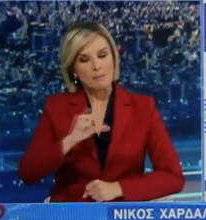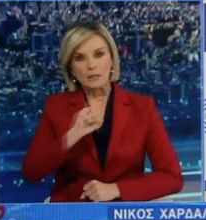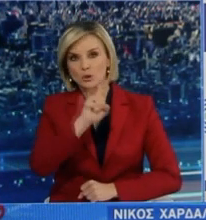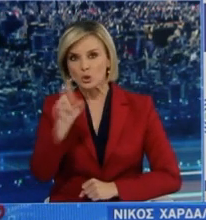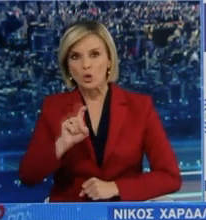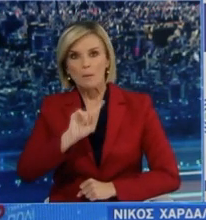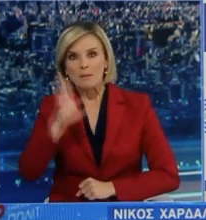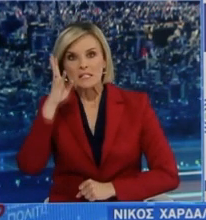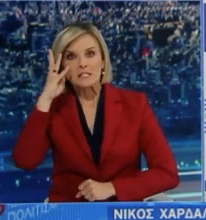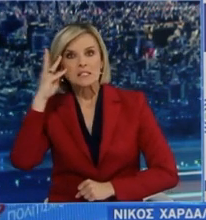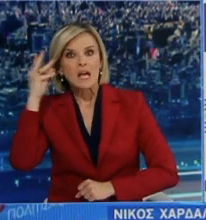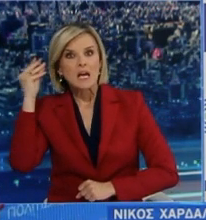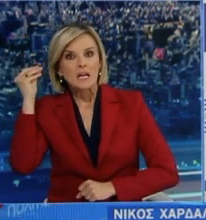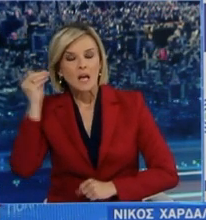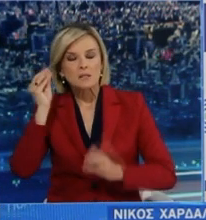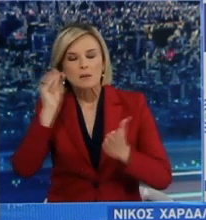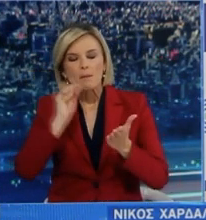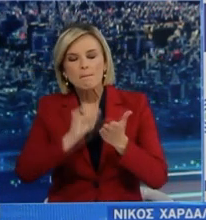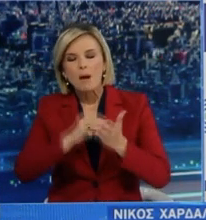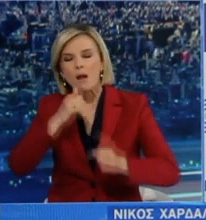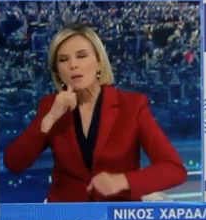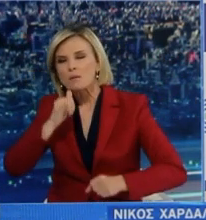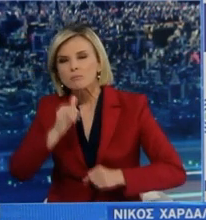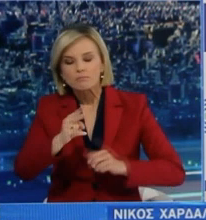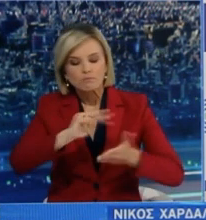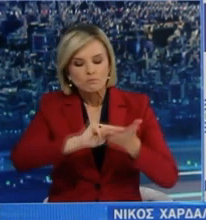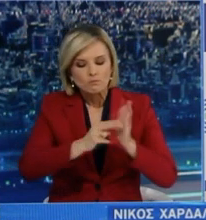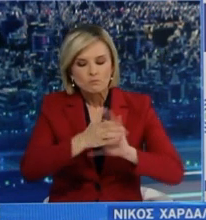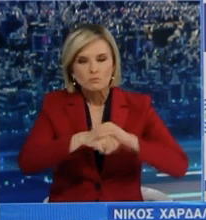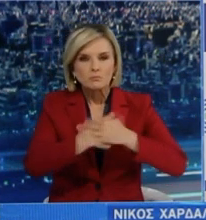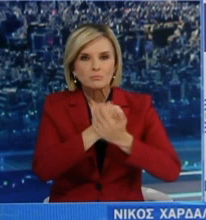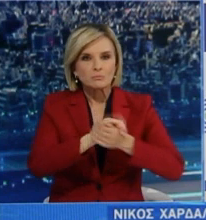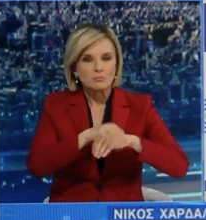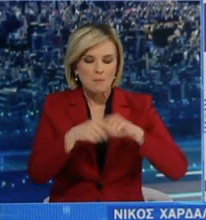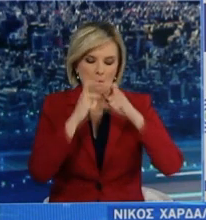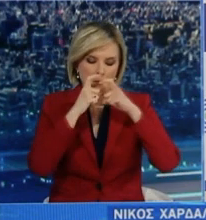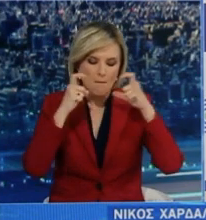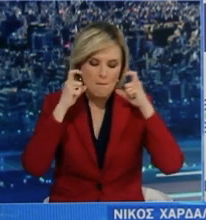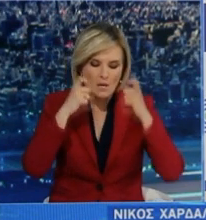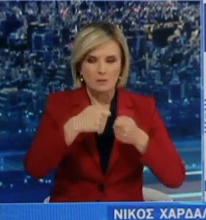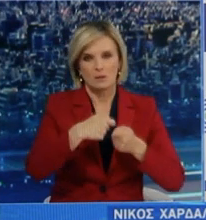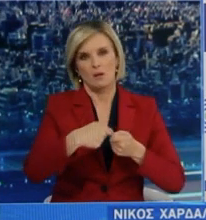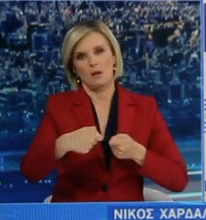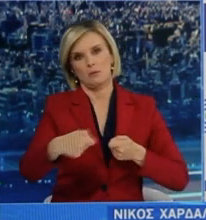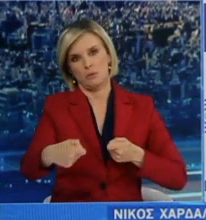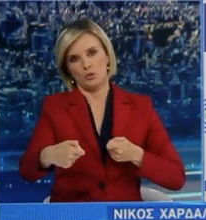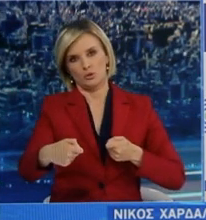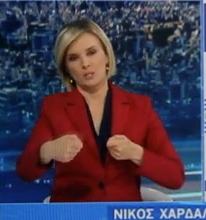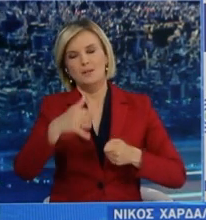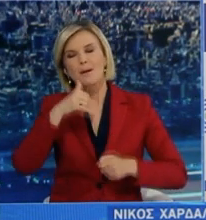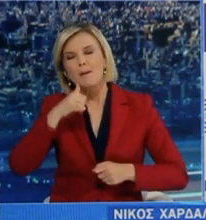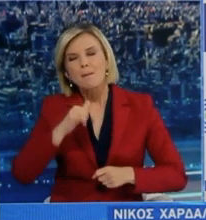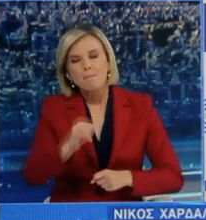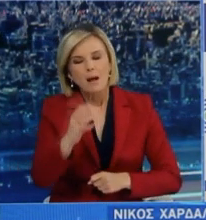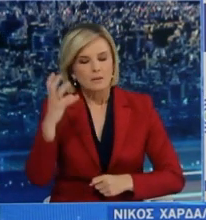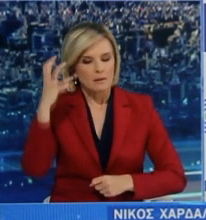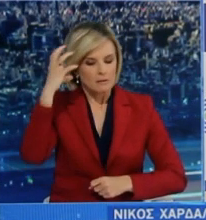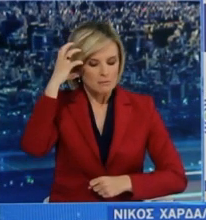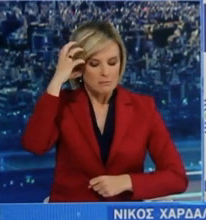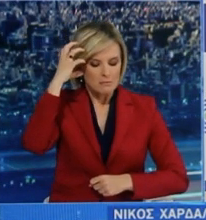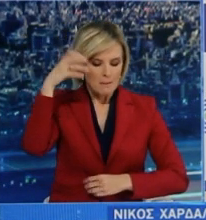να σταματήσουμε να είμαστε πολύ επιμελείς και να τηρούμε απαραίτητα τα μέτρα υγειονομικά.